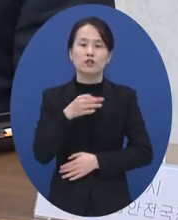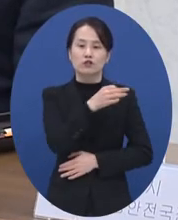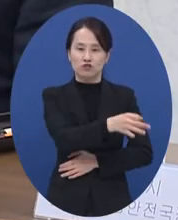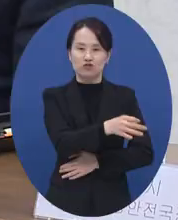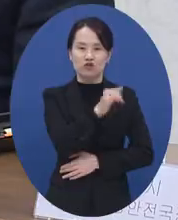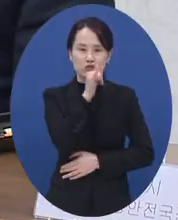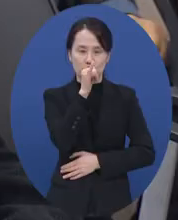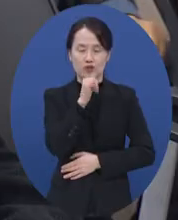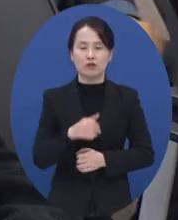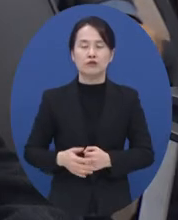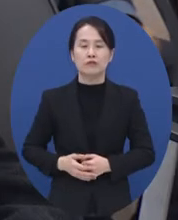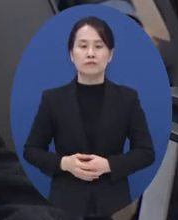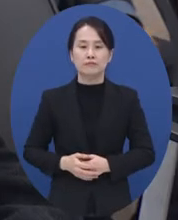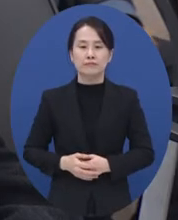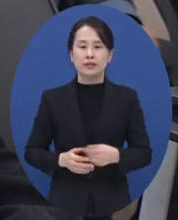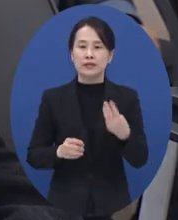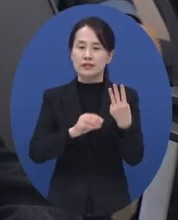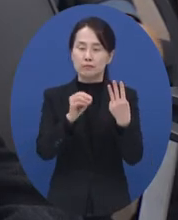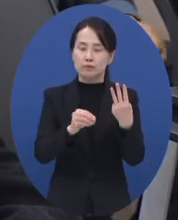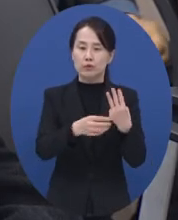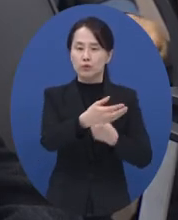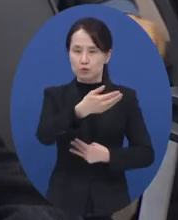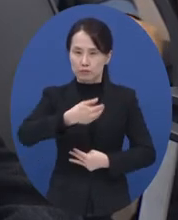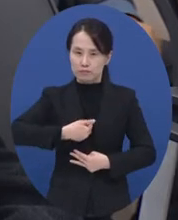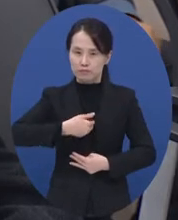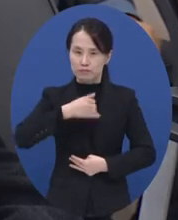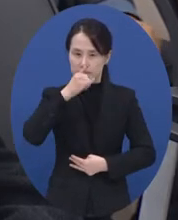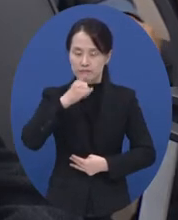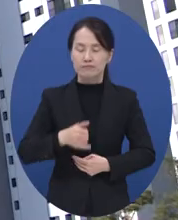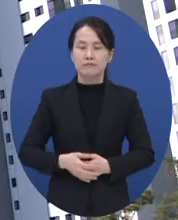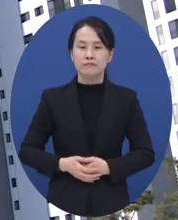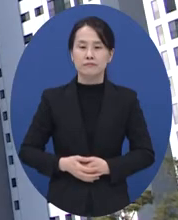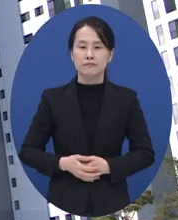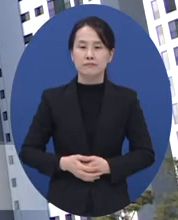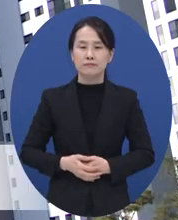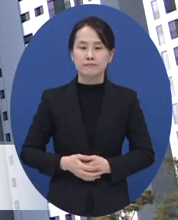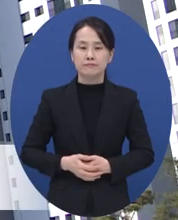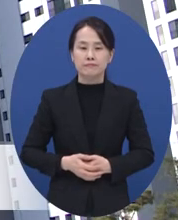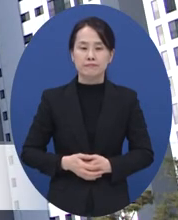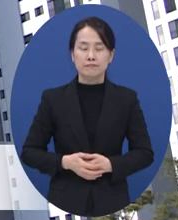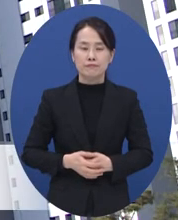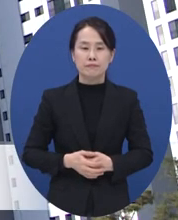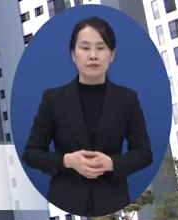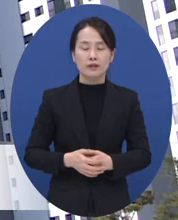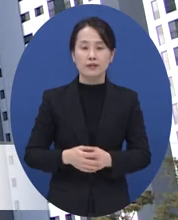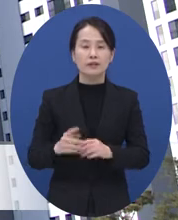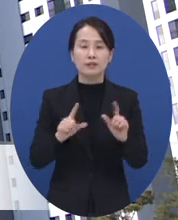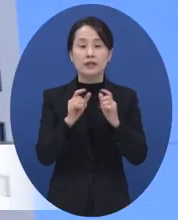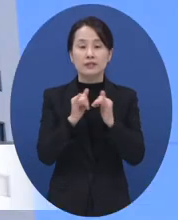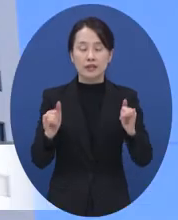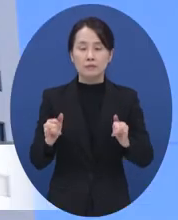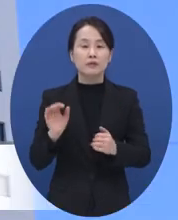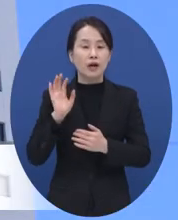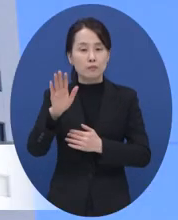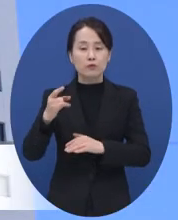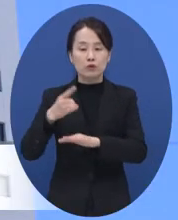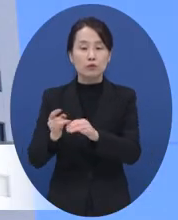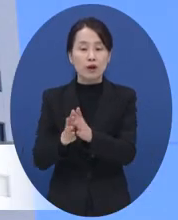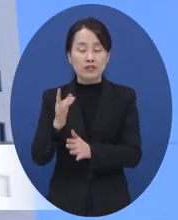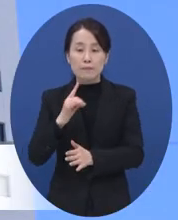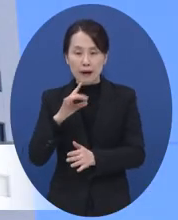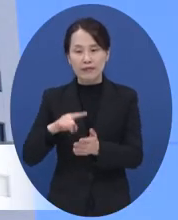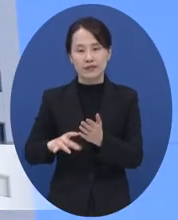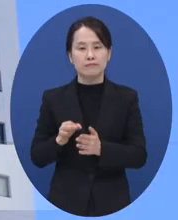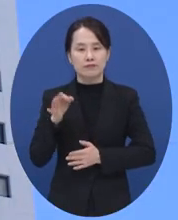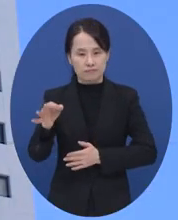안양시로부터 재산세의 3%를 징수 비용으로 교부받는 조건입니다. 이에 따라 해당 주민들은 앞으로 의왕시에만 지방세를